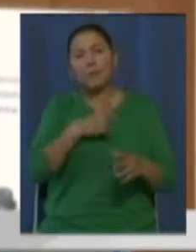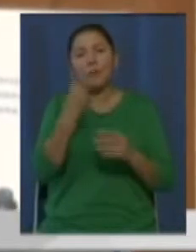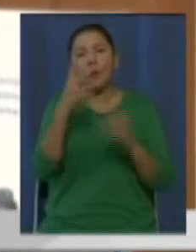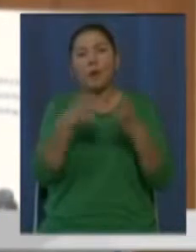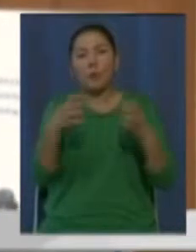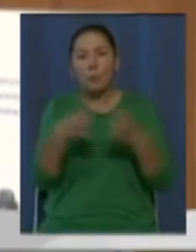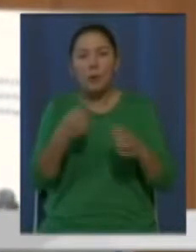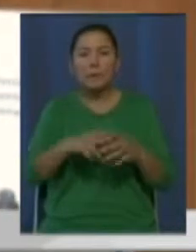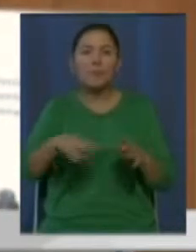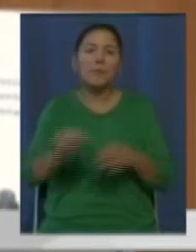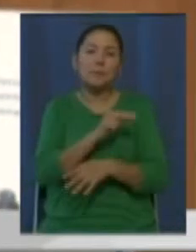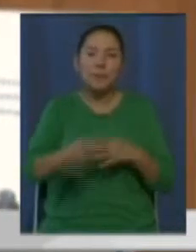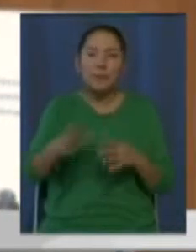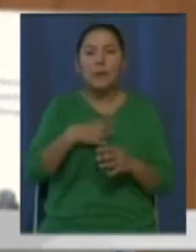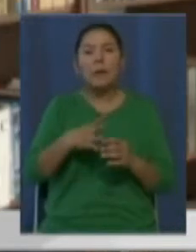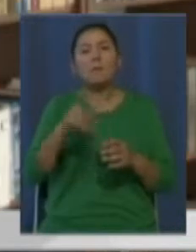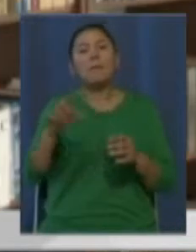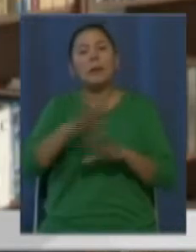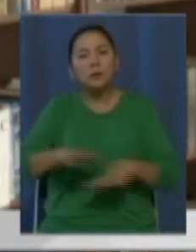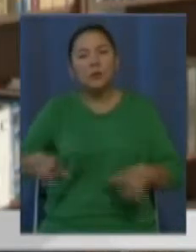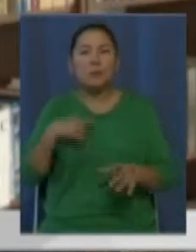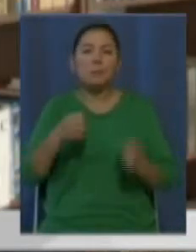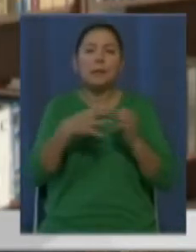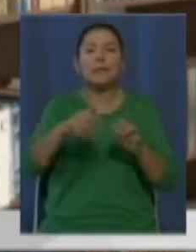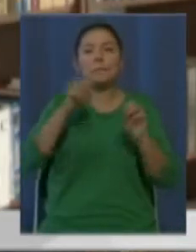Кітапқана киелі мәңгілік